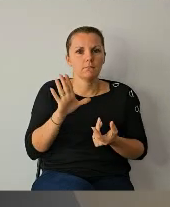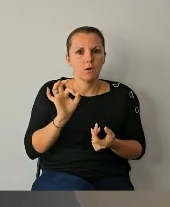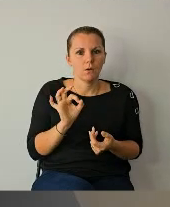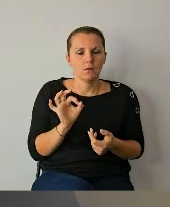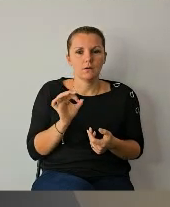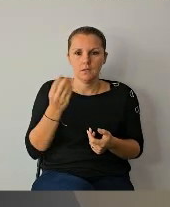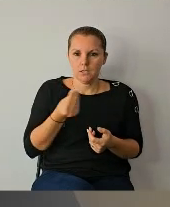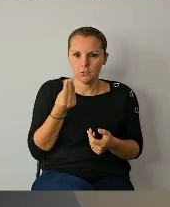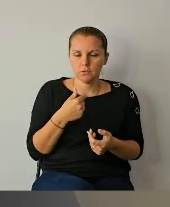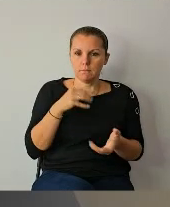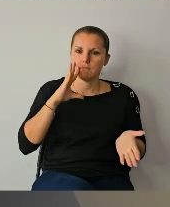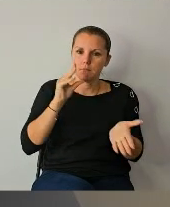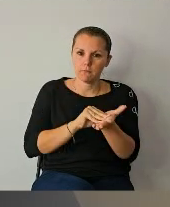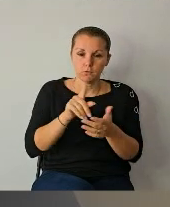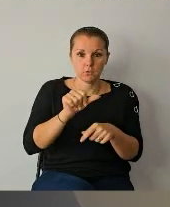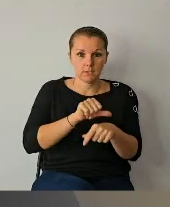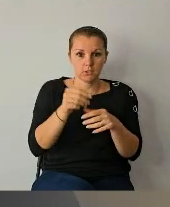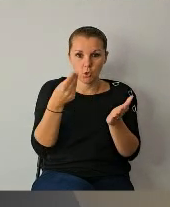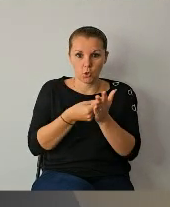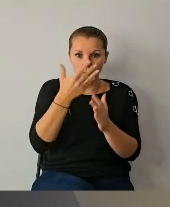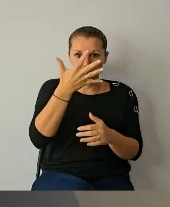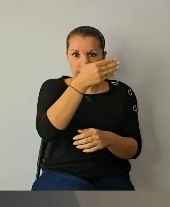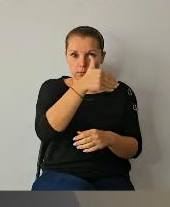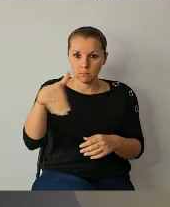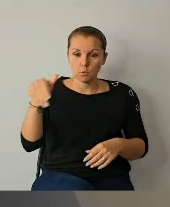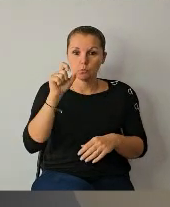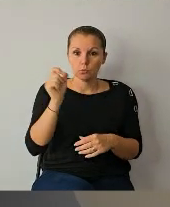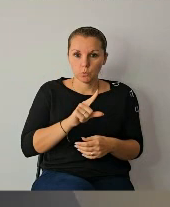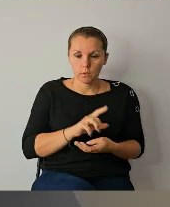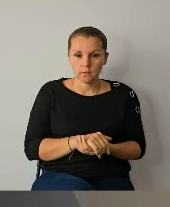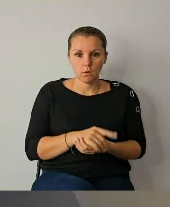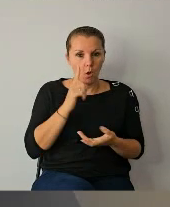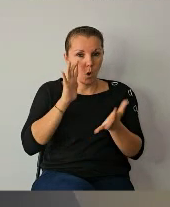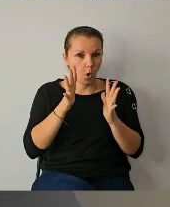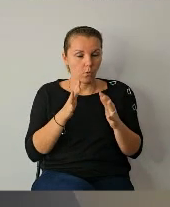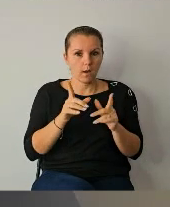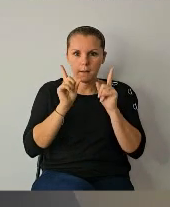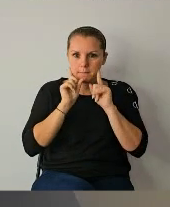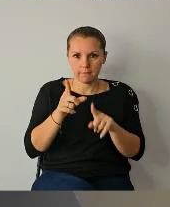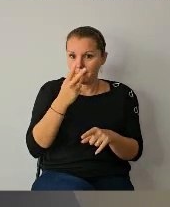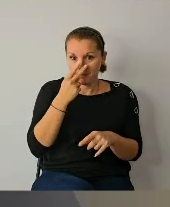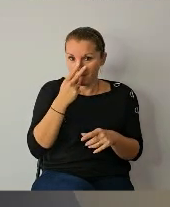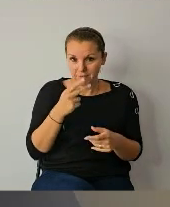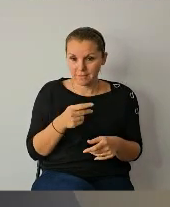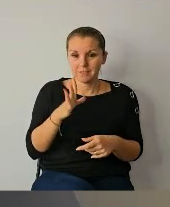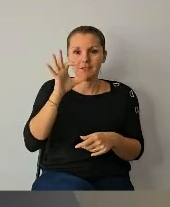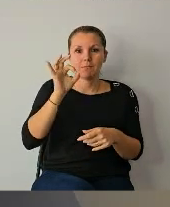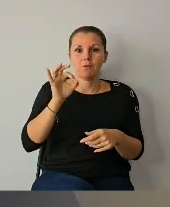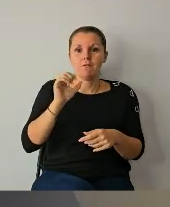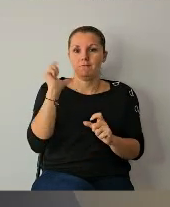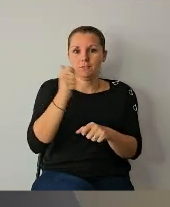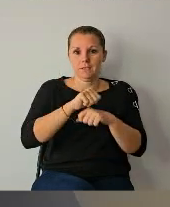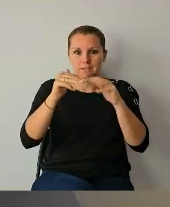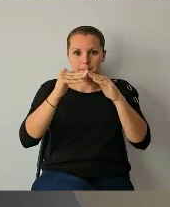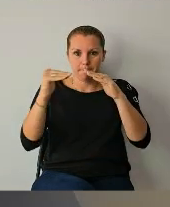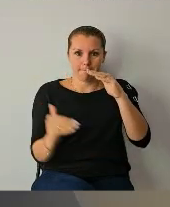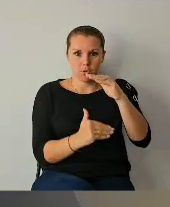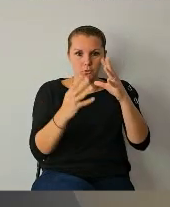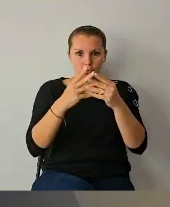raz wspominam, jest to koszt 5 milionów złotych około, a tego nie widać, bo to wszystko jest w ziemi. Dziękuję.